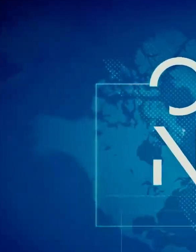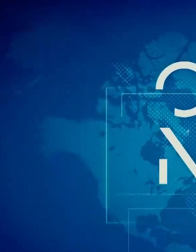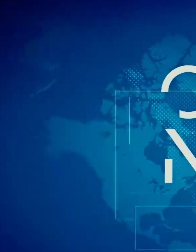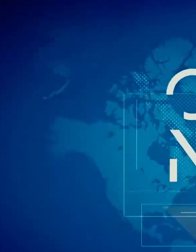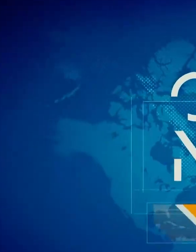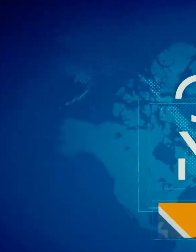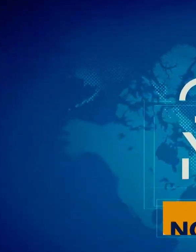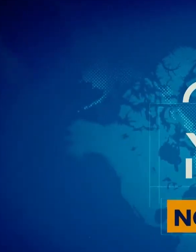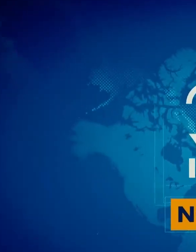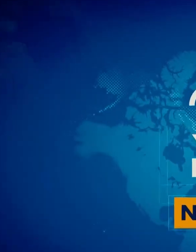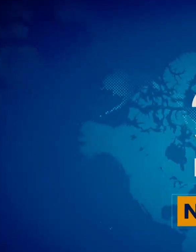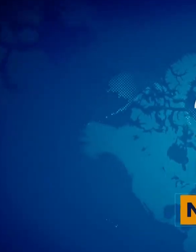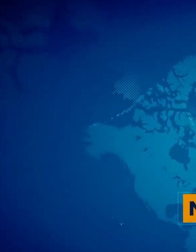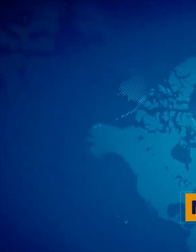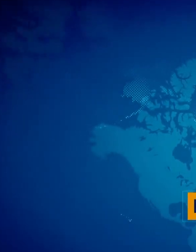Υπότιτλοι AUTHORWAVE